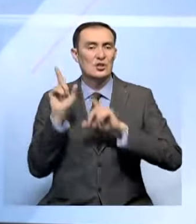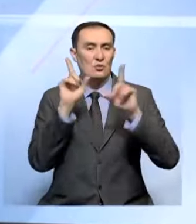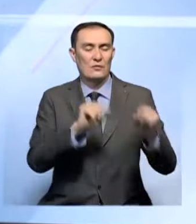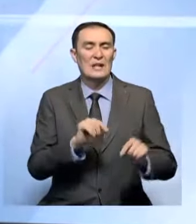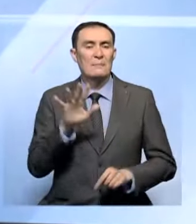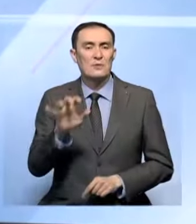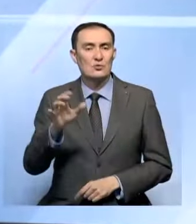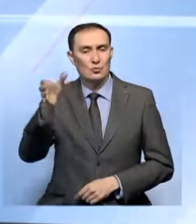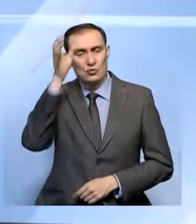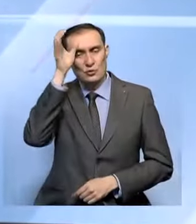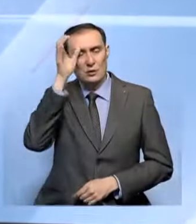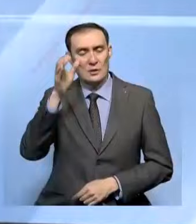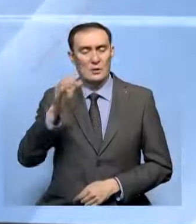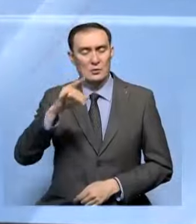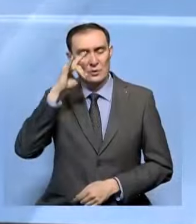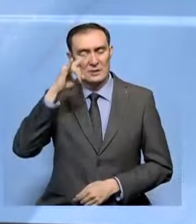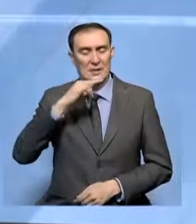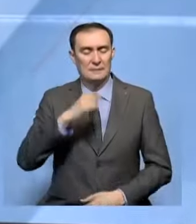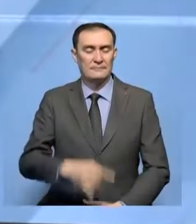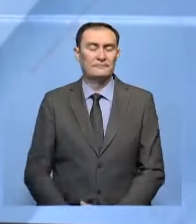для 500 учёных